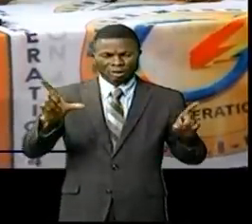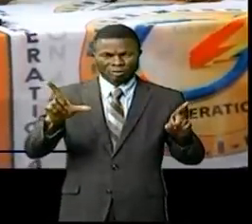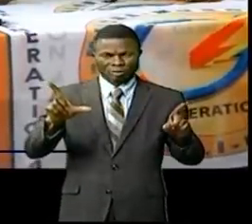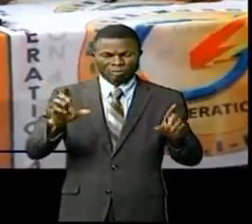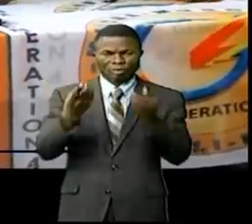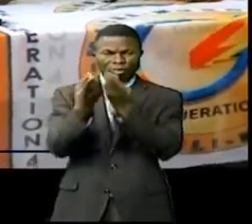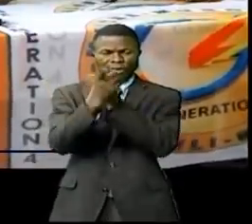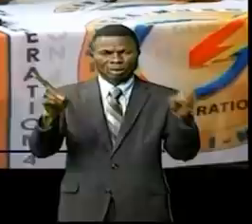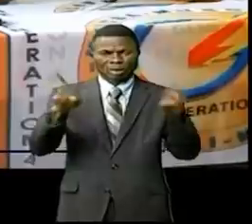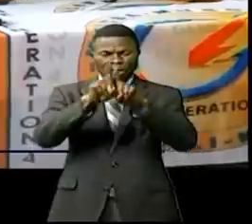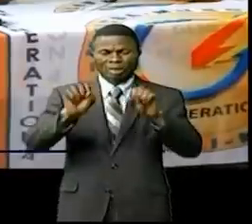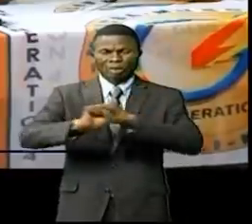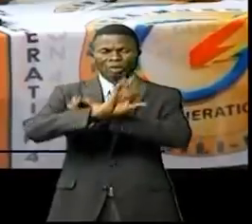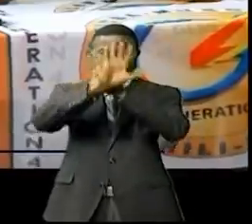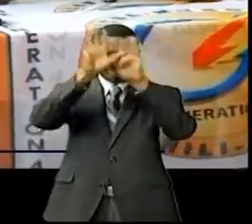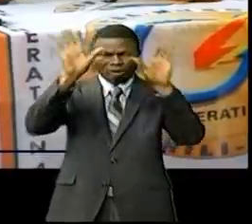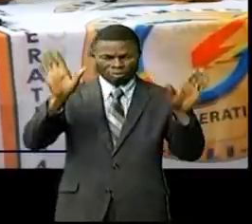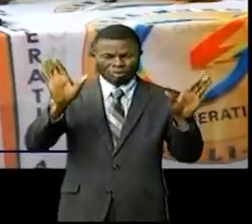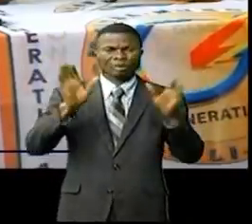démocratique et transparente.